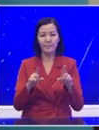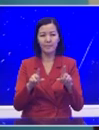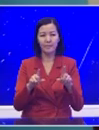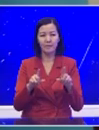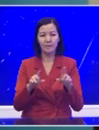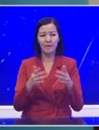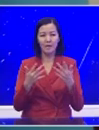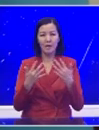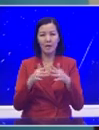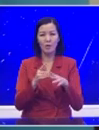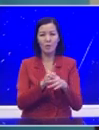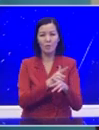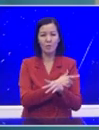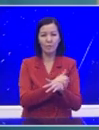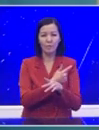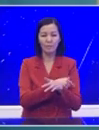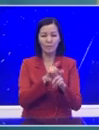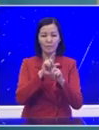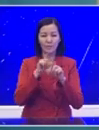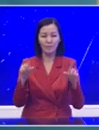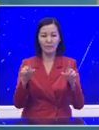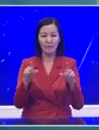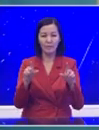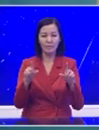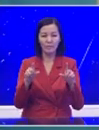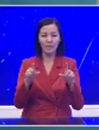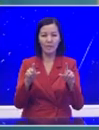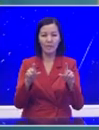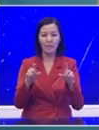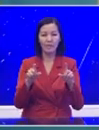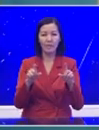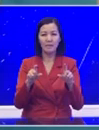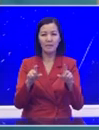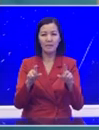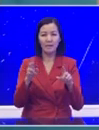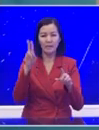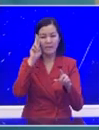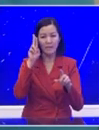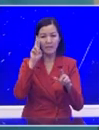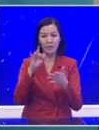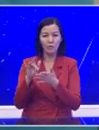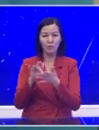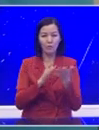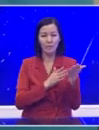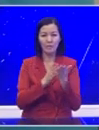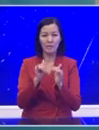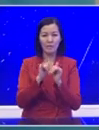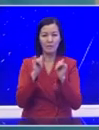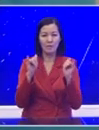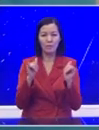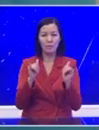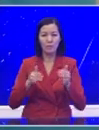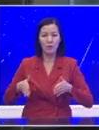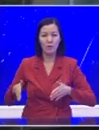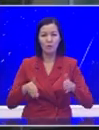сельский врачебный амбулаторий, потом... Мектептер. Ауылдық дәрігерлік амбулаториялар, дәретханалар мен туризм саласын дамыту үшін жол жиектерін